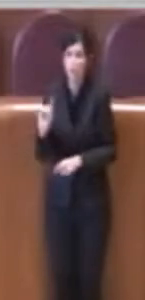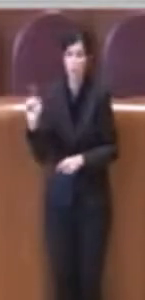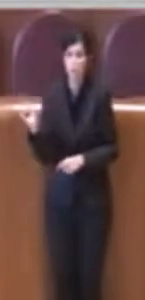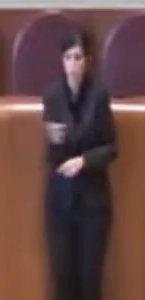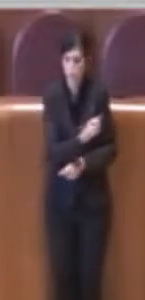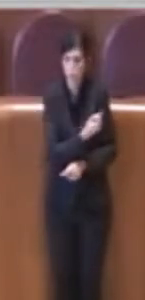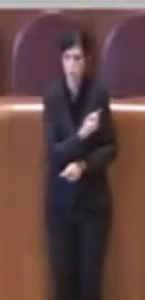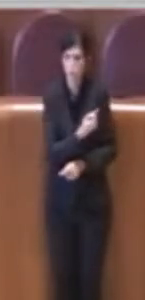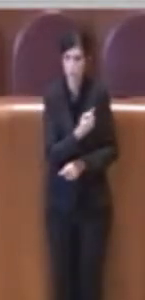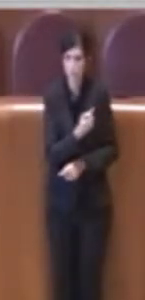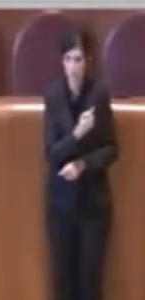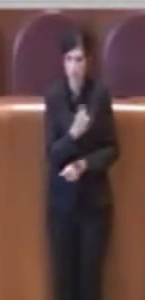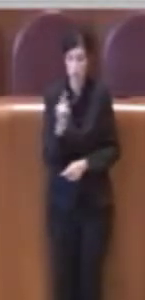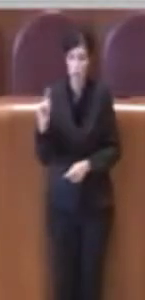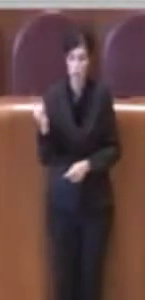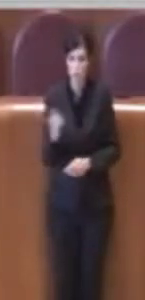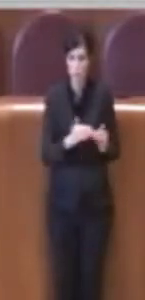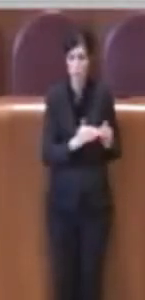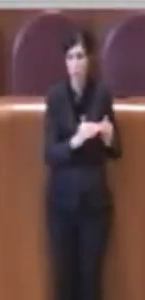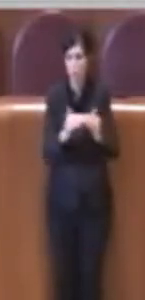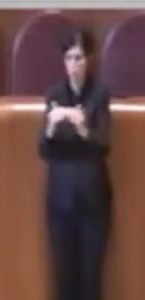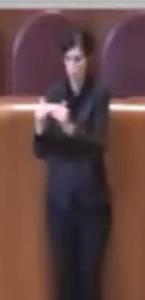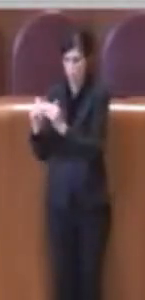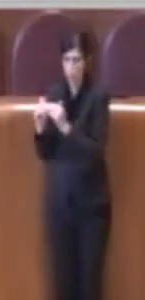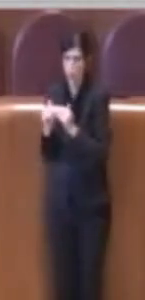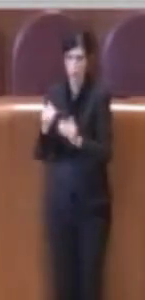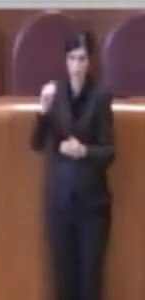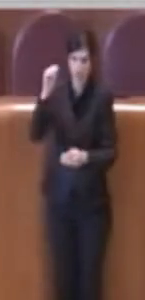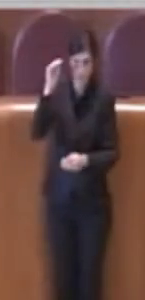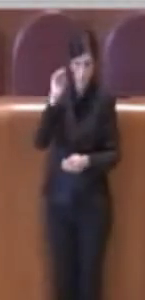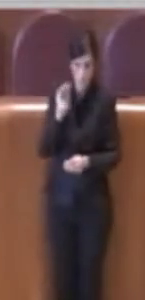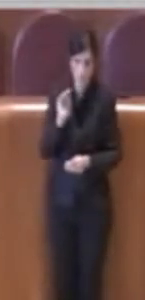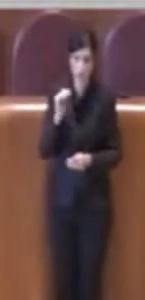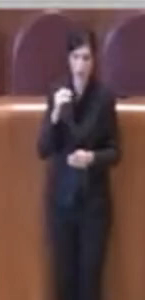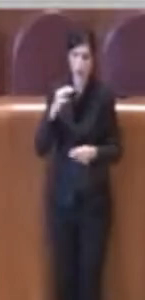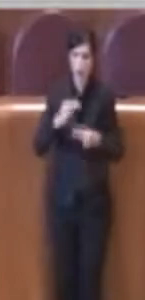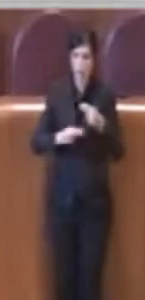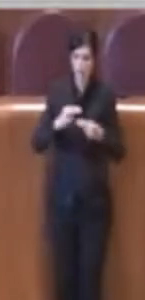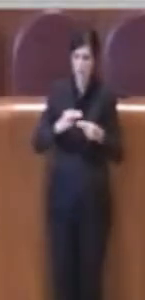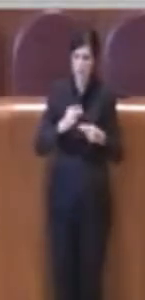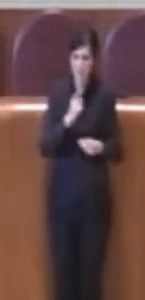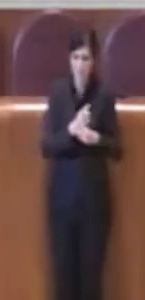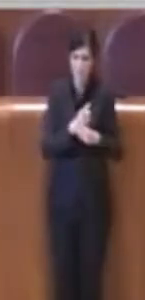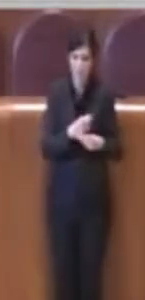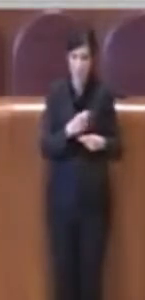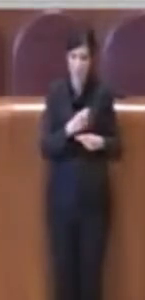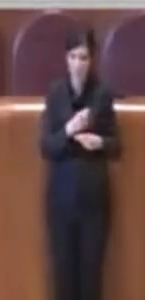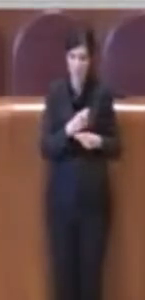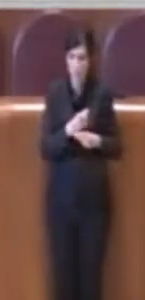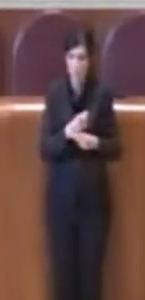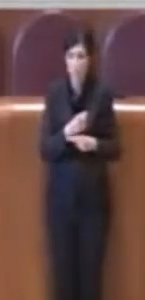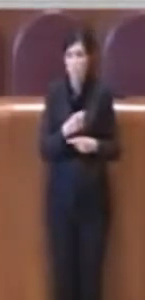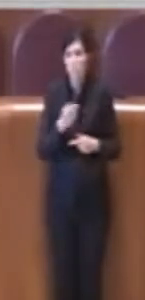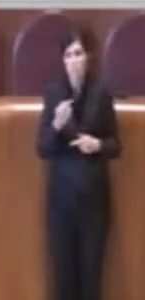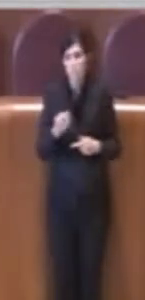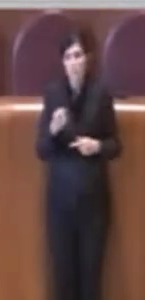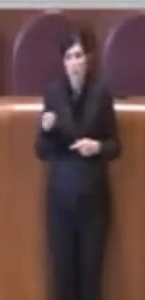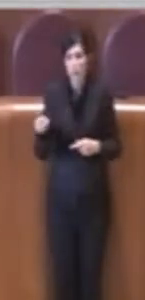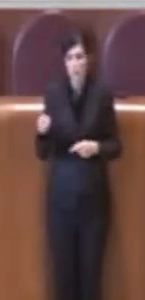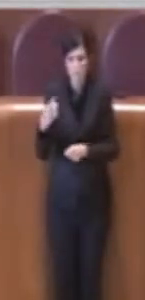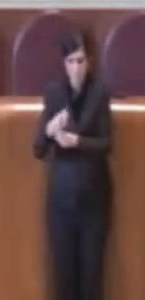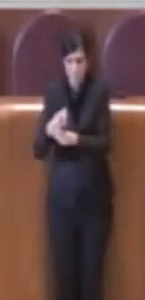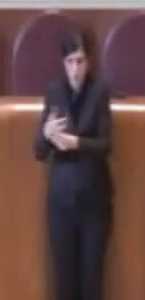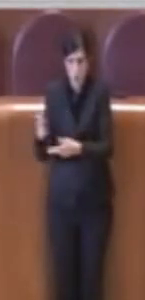Tutti devono essere in egual misura ascoltati e l'amministrazione ha il dovere di calare queste